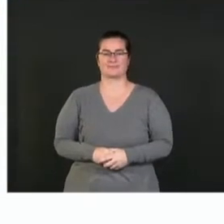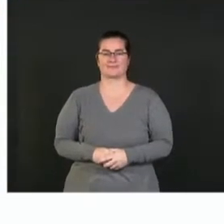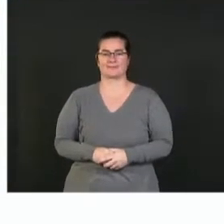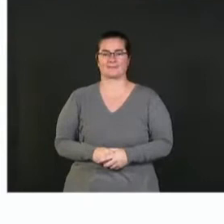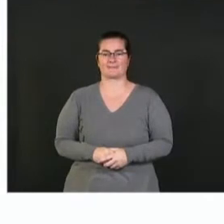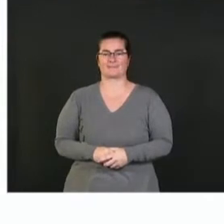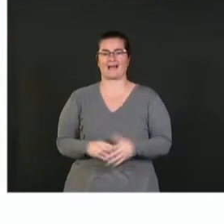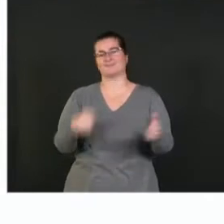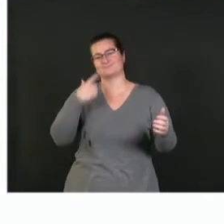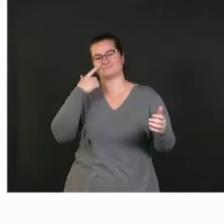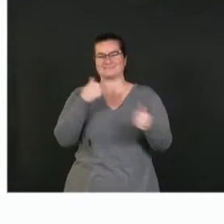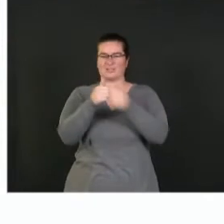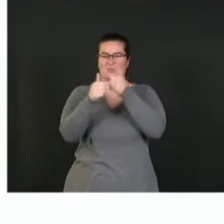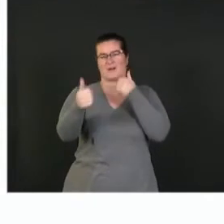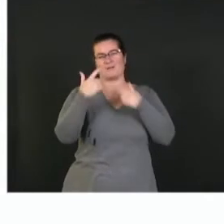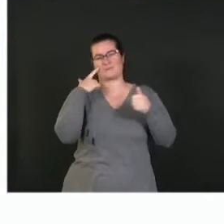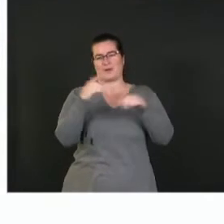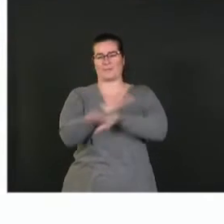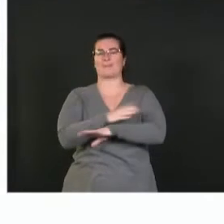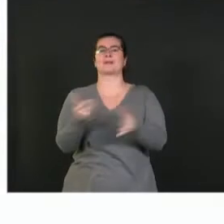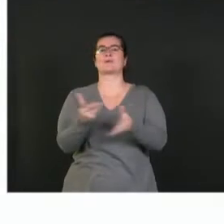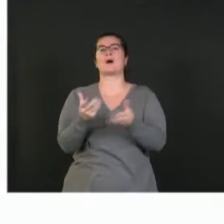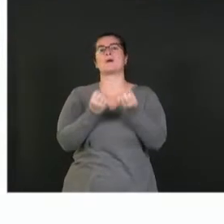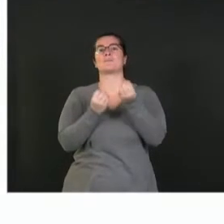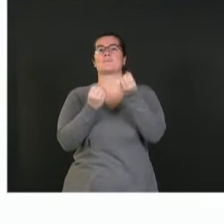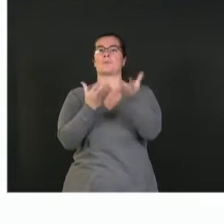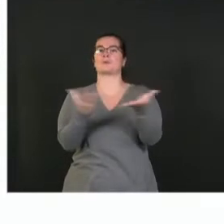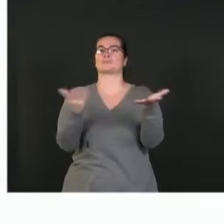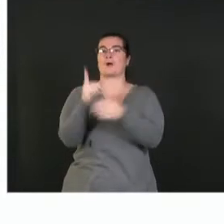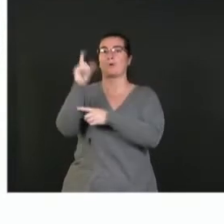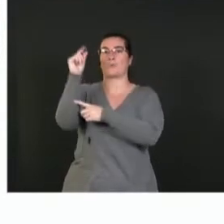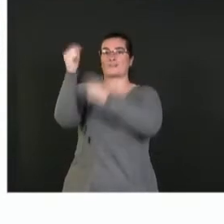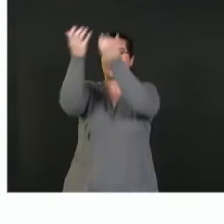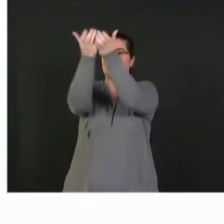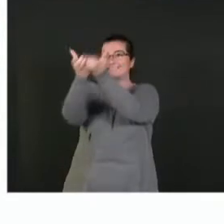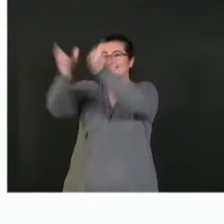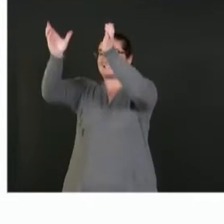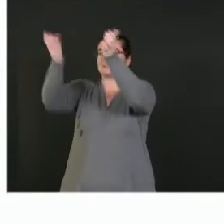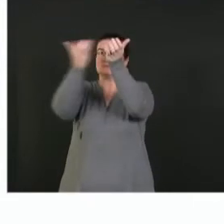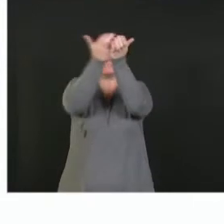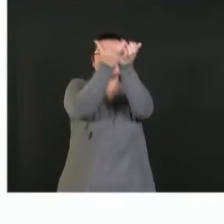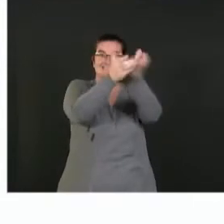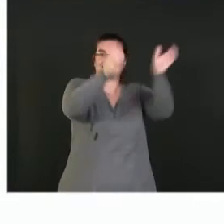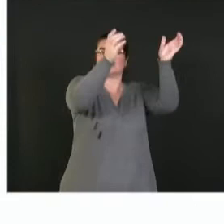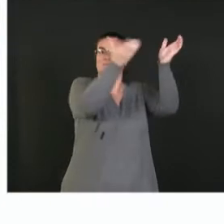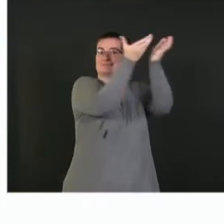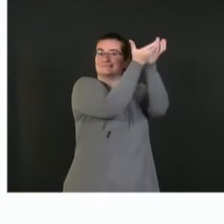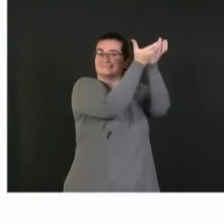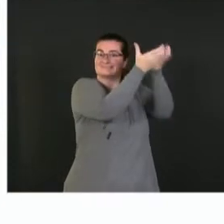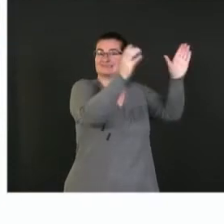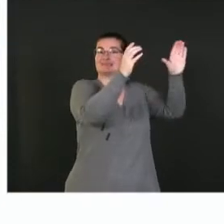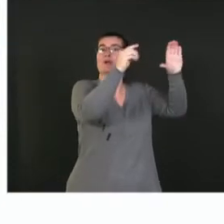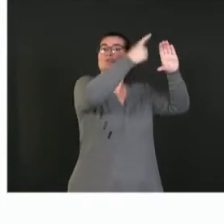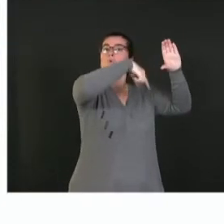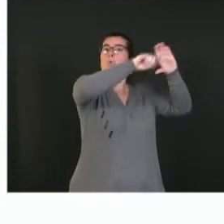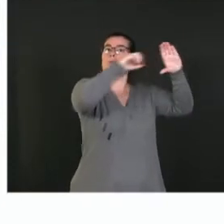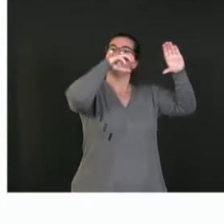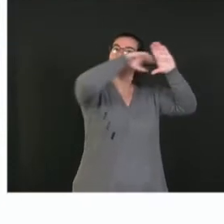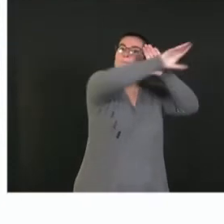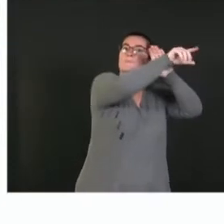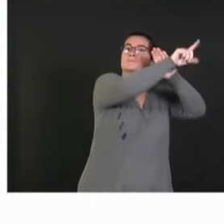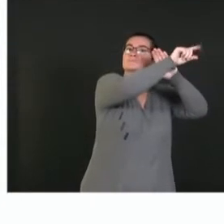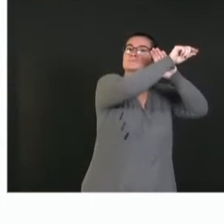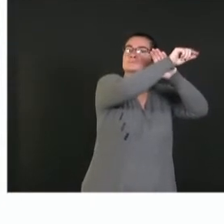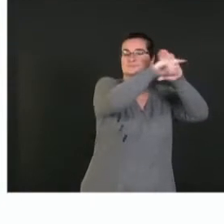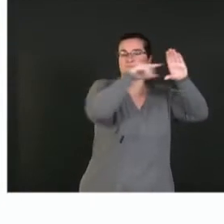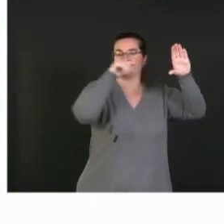loin. Vous verrez des nichoirs à oiseaux qui ont été mis un peu partout, mais surtout, et vous faites... Voilà. Vous voyez l'image